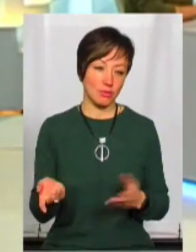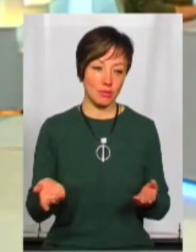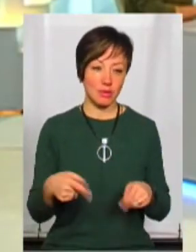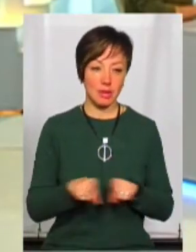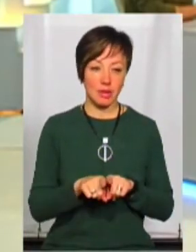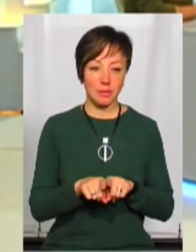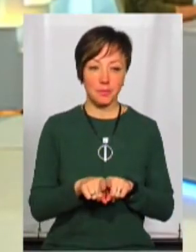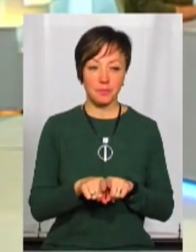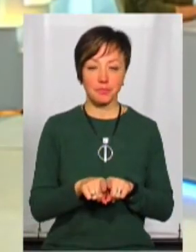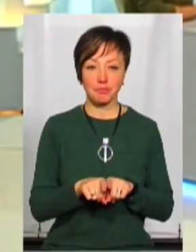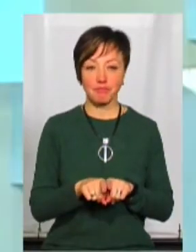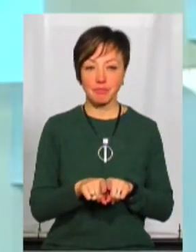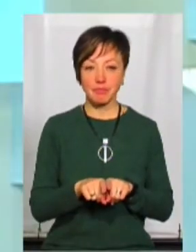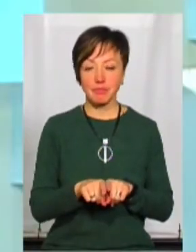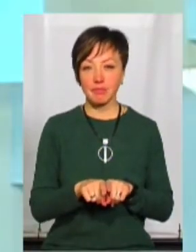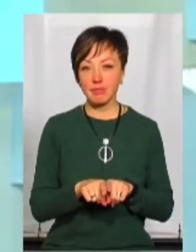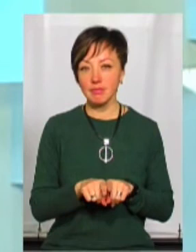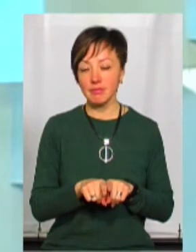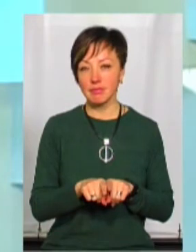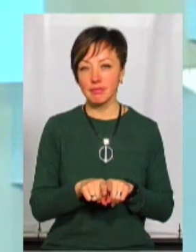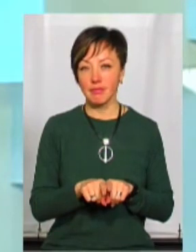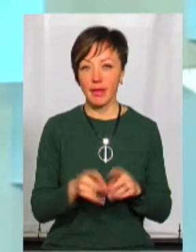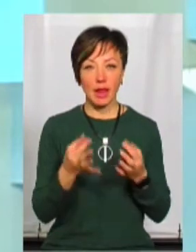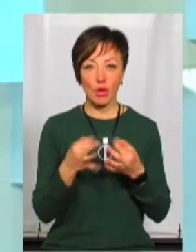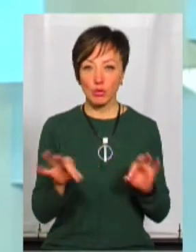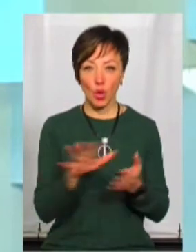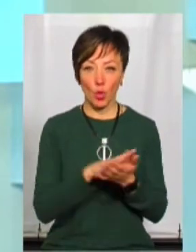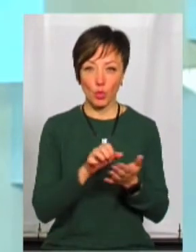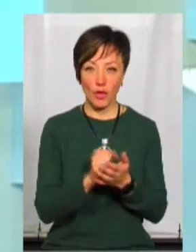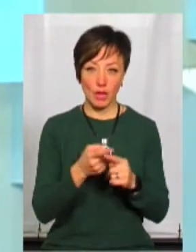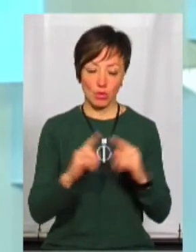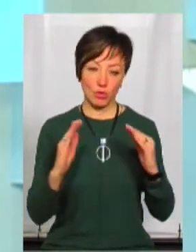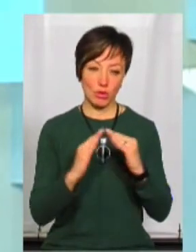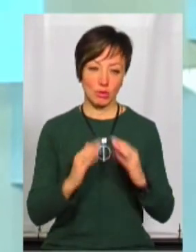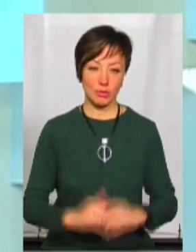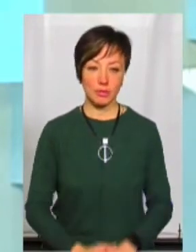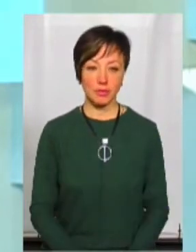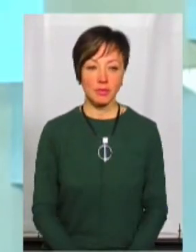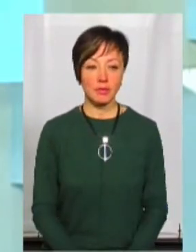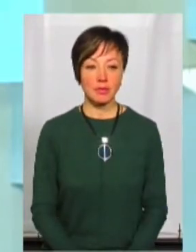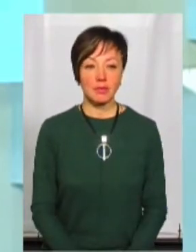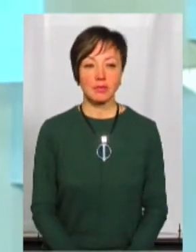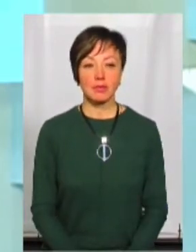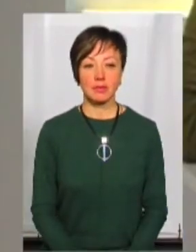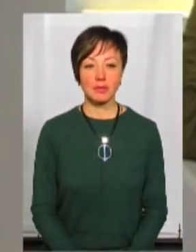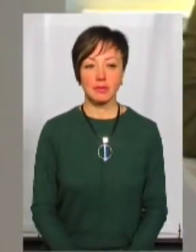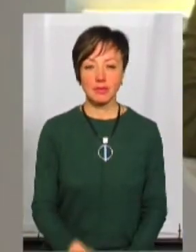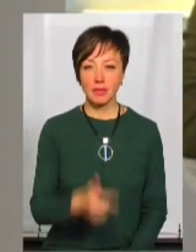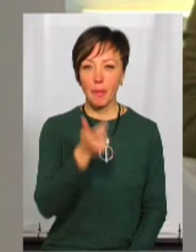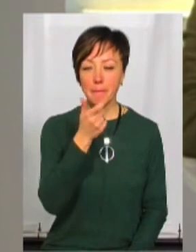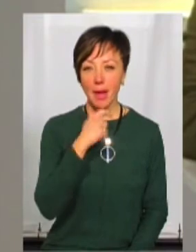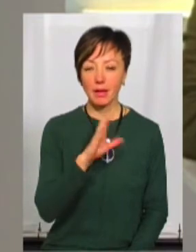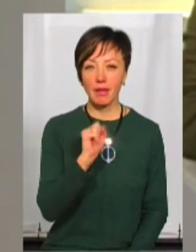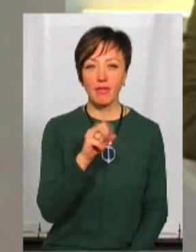таким чином вони не допустили руйнування цього будинку. Пане Валентине,